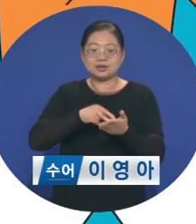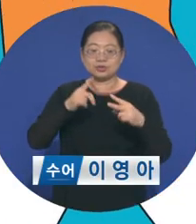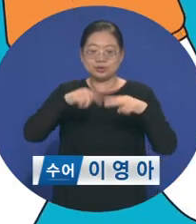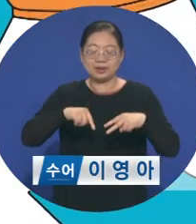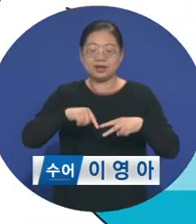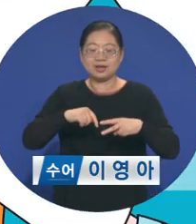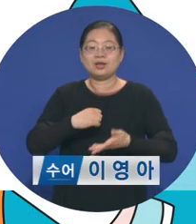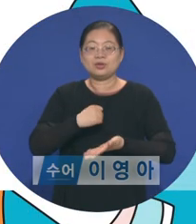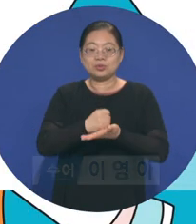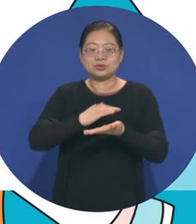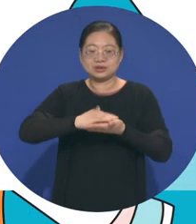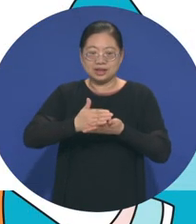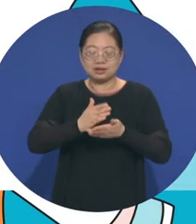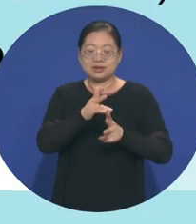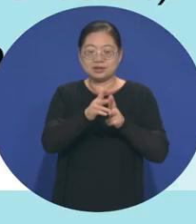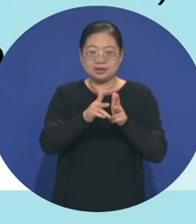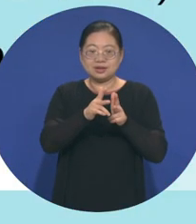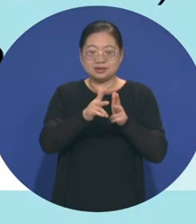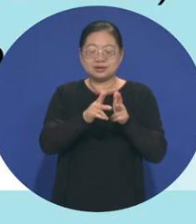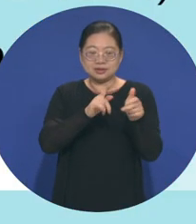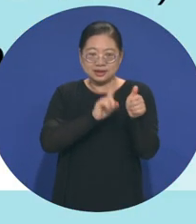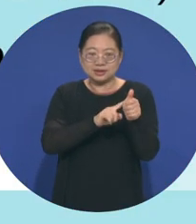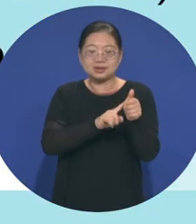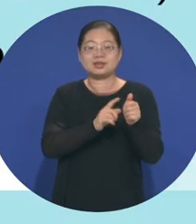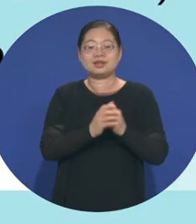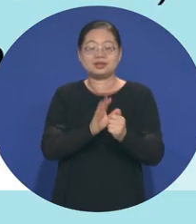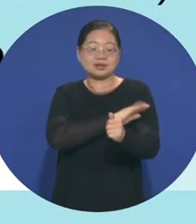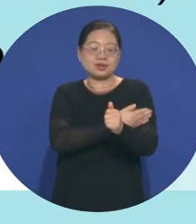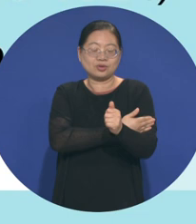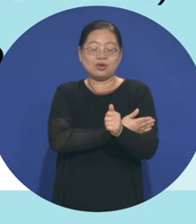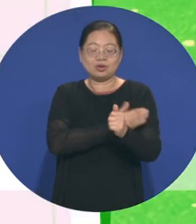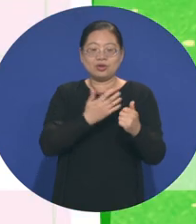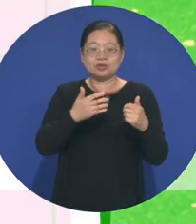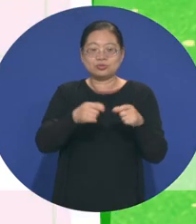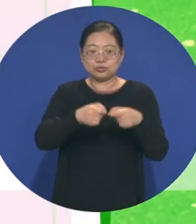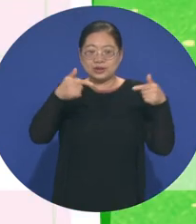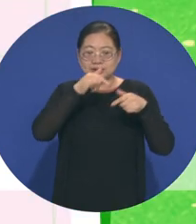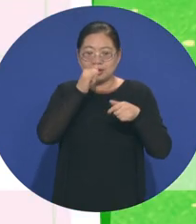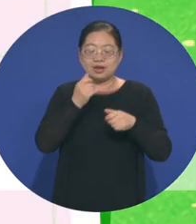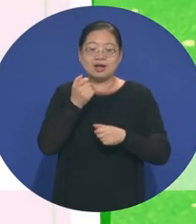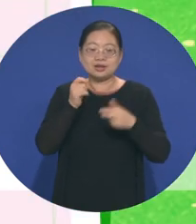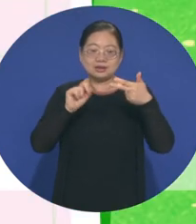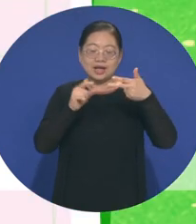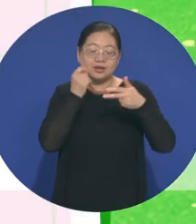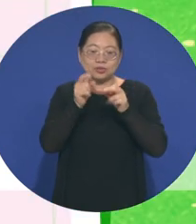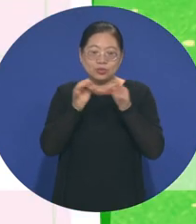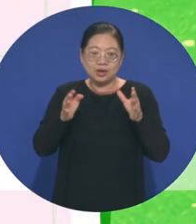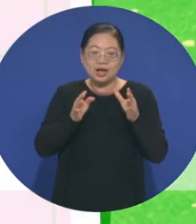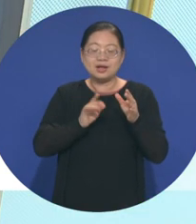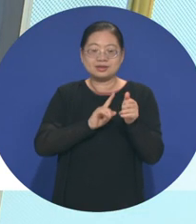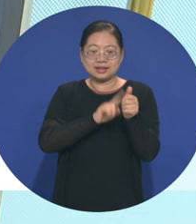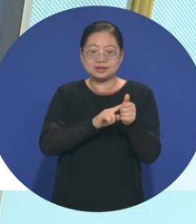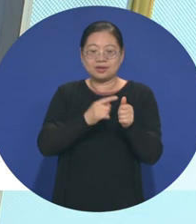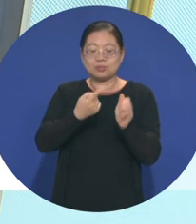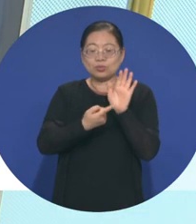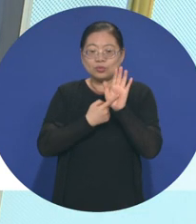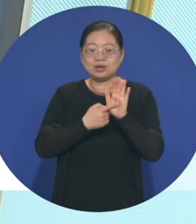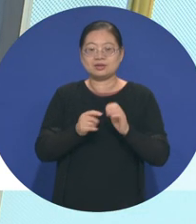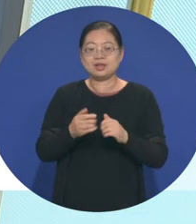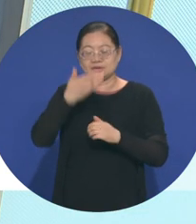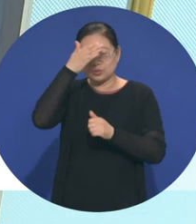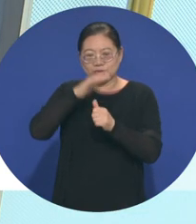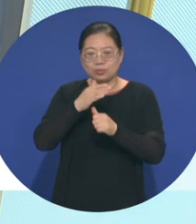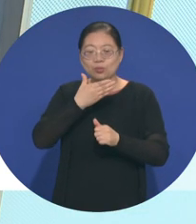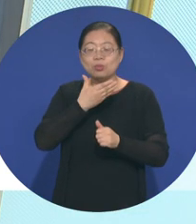경기도가 자립 두배 통장 사업 대상자의 작용 요건을 완화해 7월 한 달간 대상자를 모집합니다 자립 두배